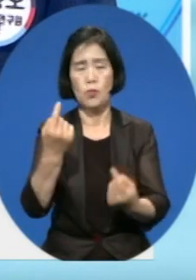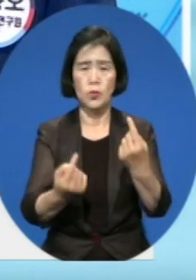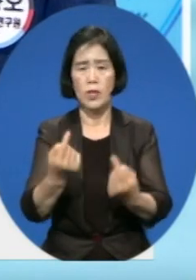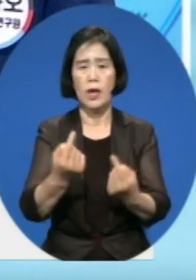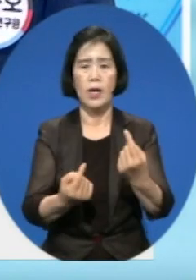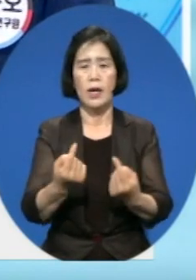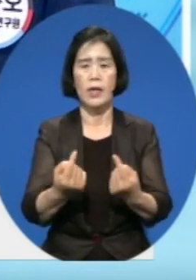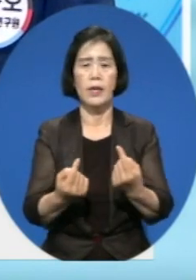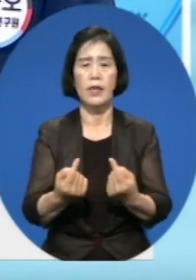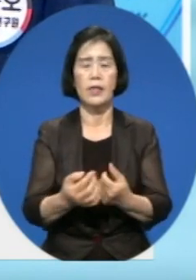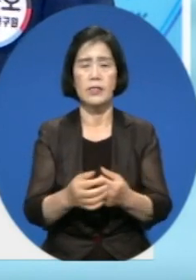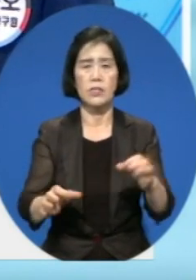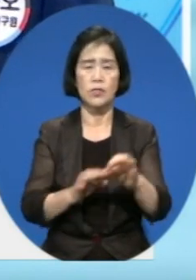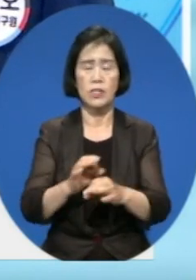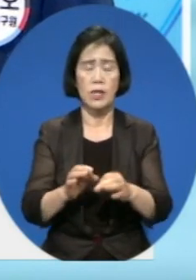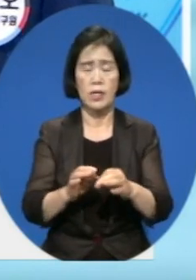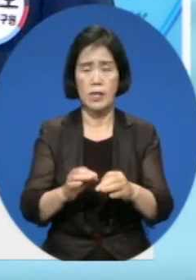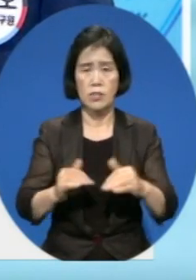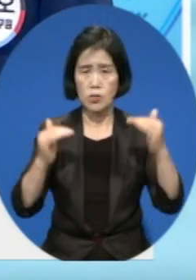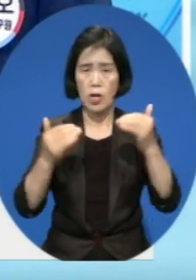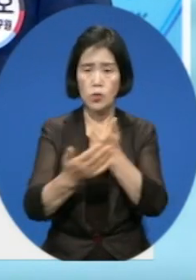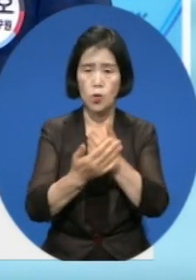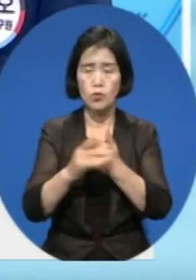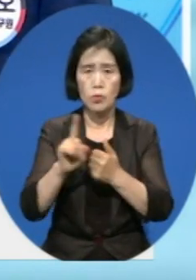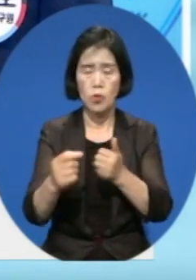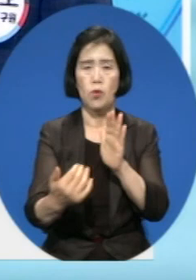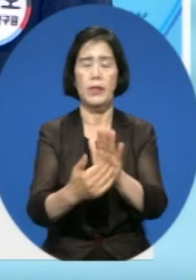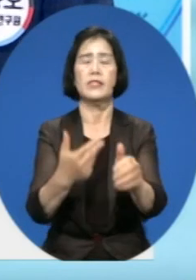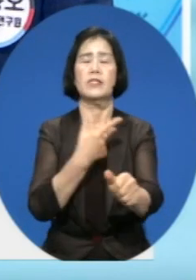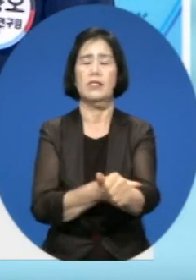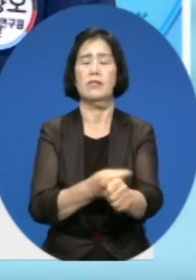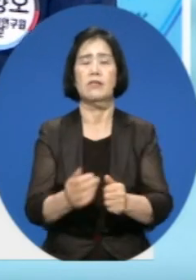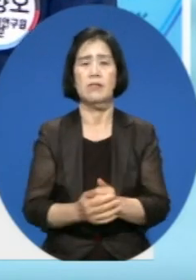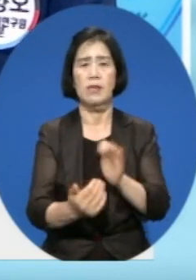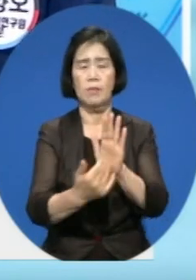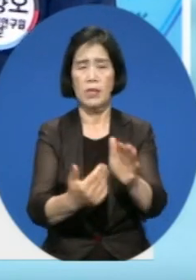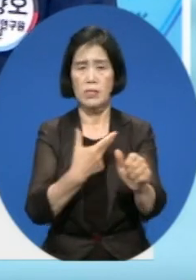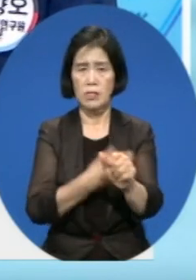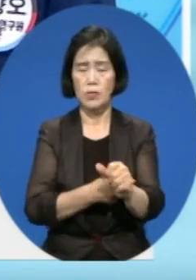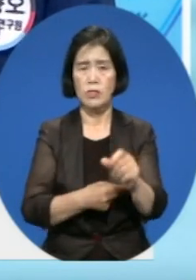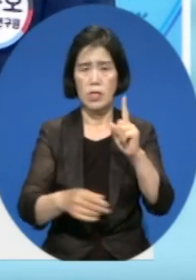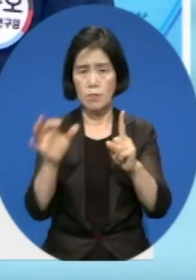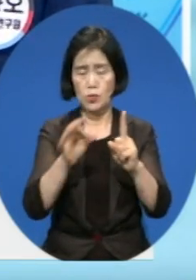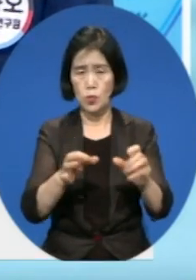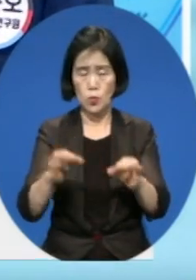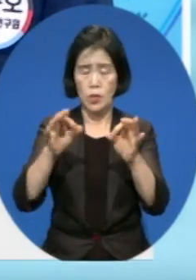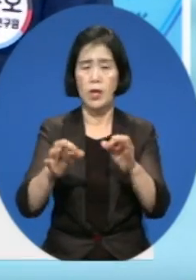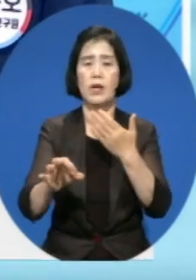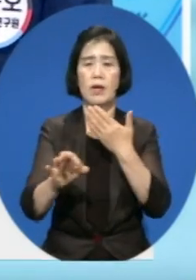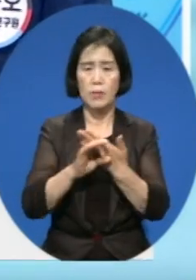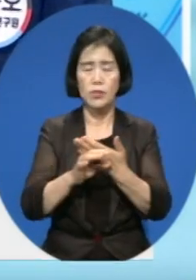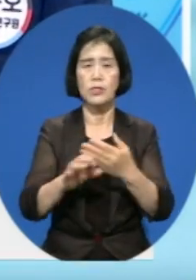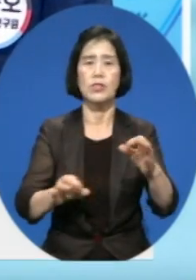우리 경제성장률에 도움이 되는 건요. 백신입니다. 네. 백신 접종이 1% 올라가면요.